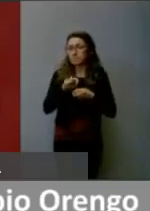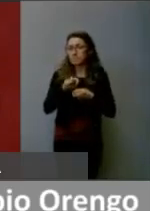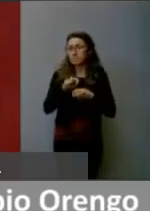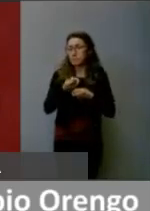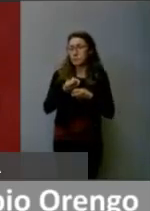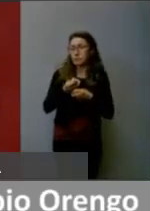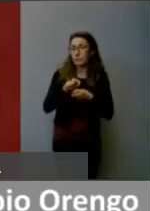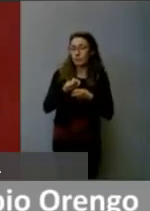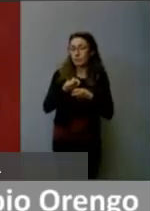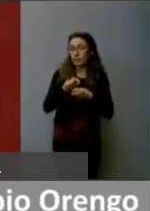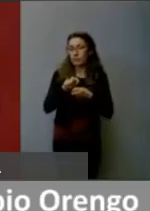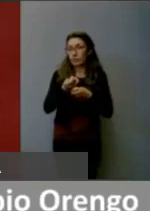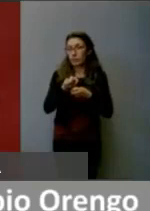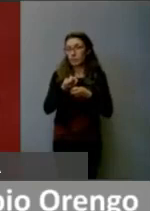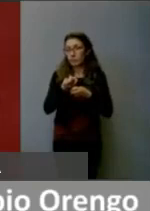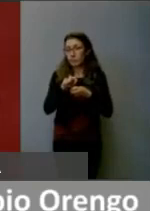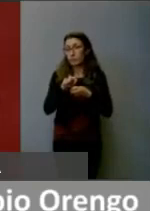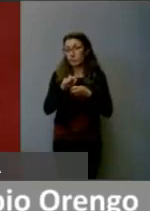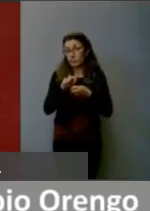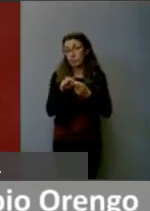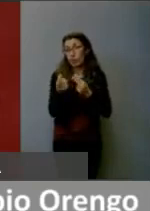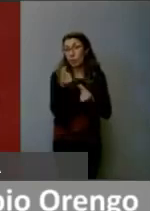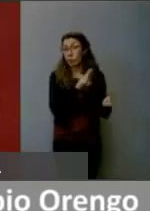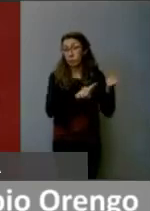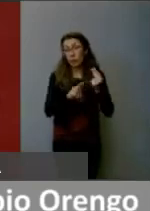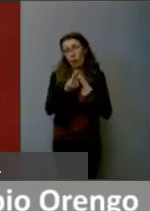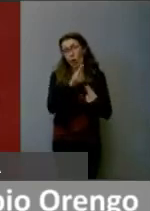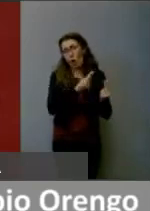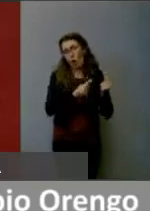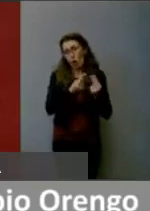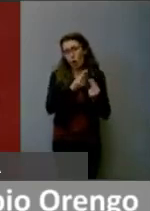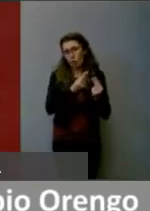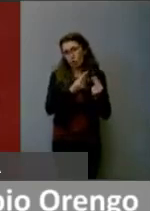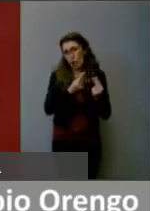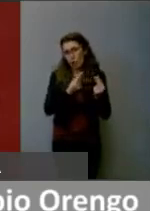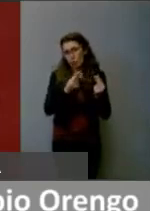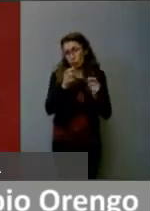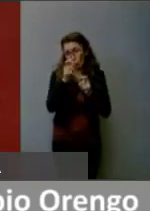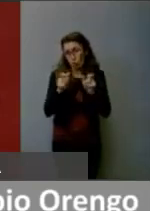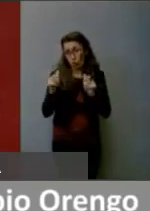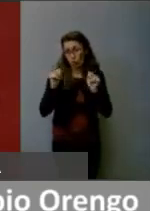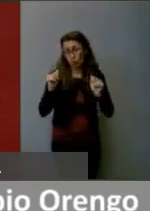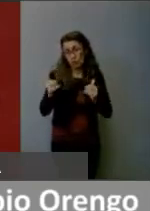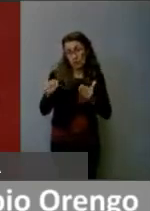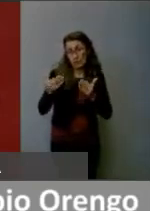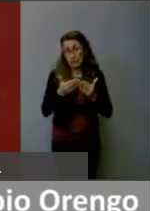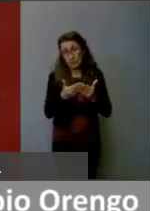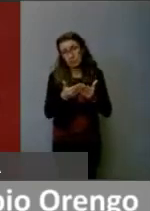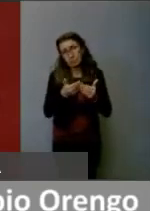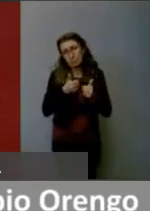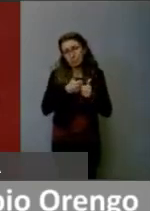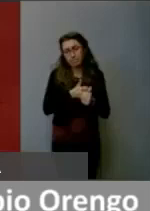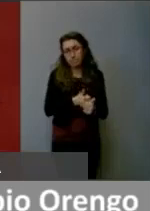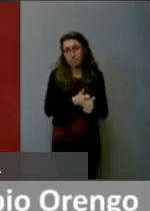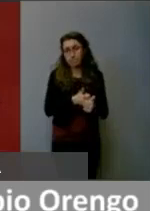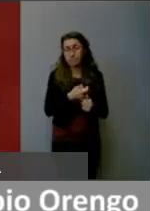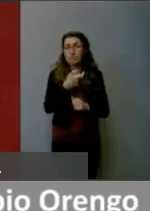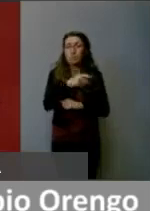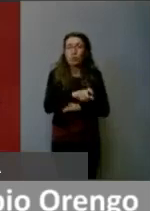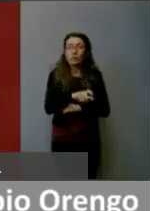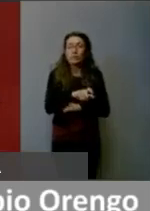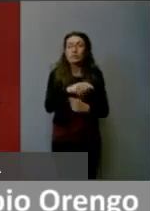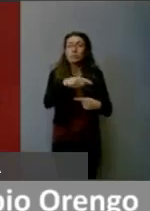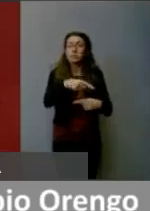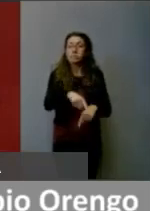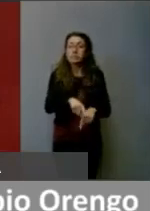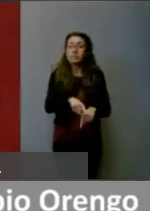si possa andare nella direzione da lei indicata dai cittadini, perché alla fine creerebbe anche una